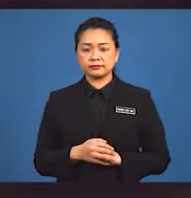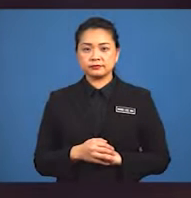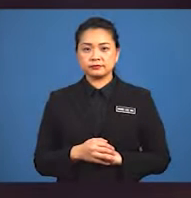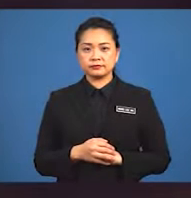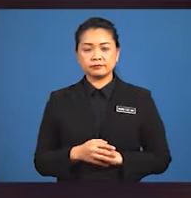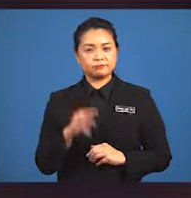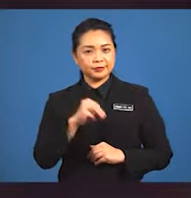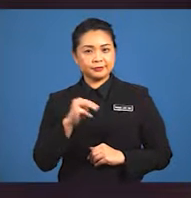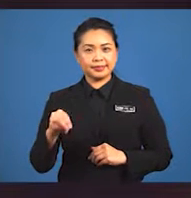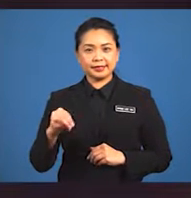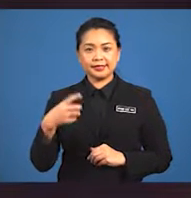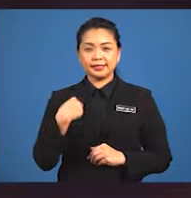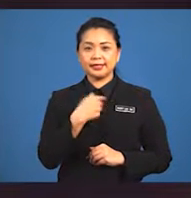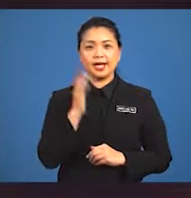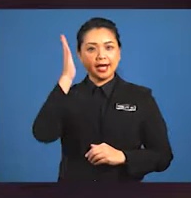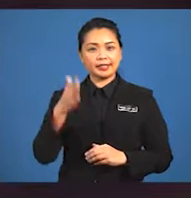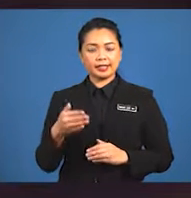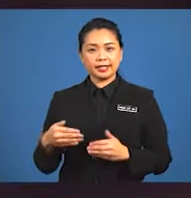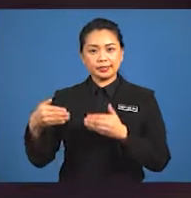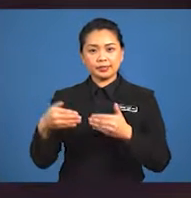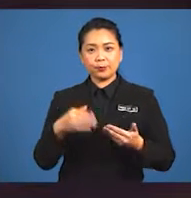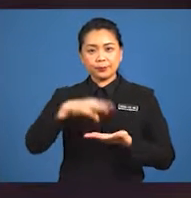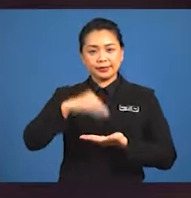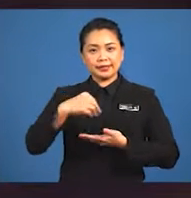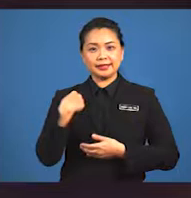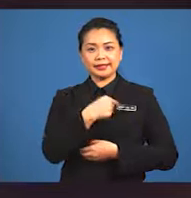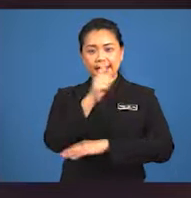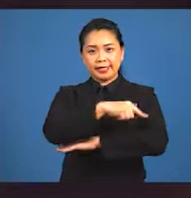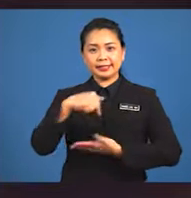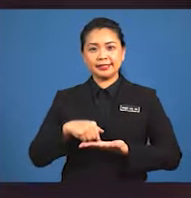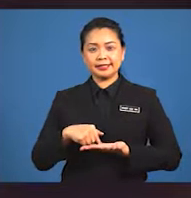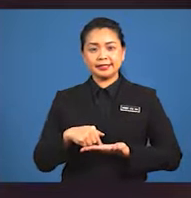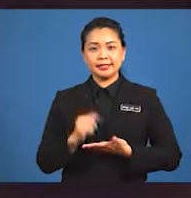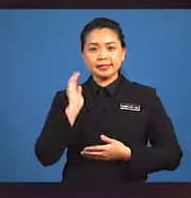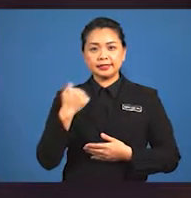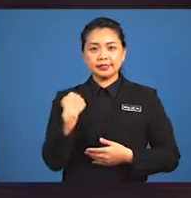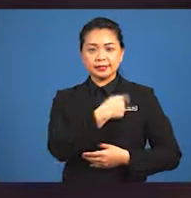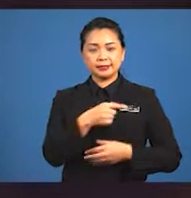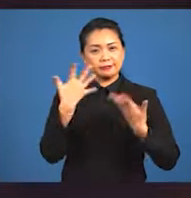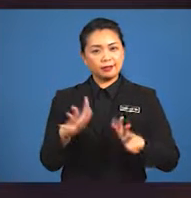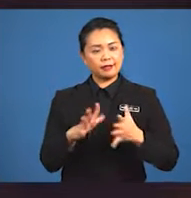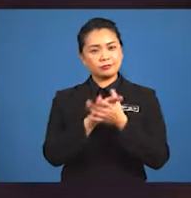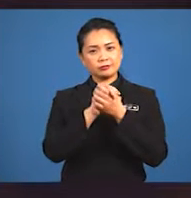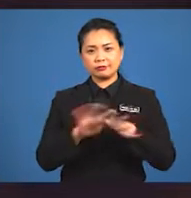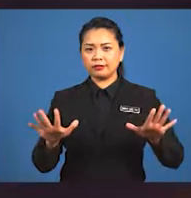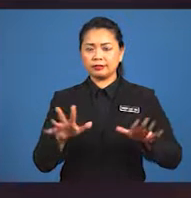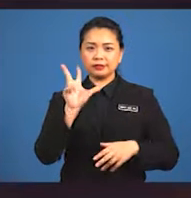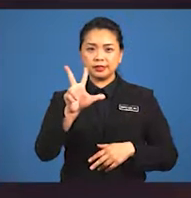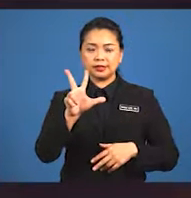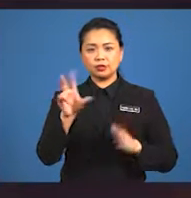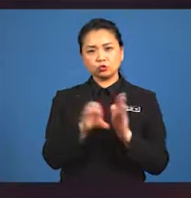Murid-murid, kita akan sambung kembali pembelajaran kita pada hari ini. Kita telah menyelesaikan 3 contoh sebentar